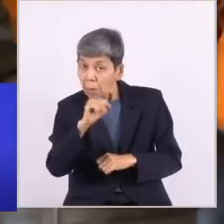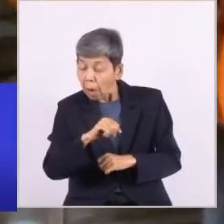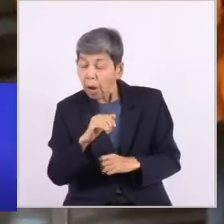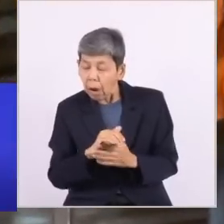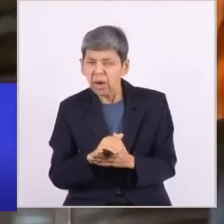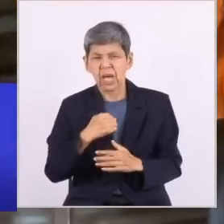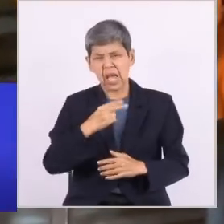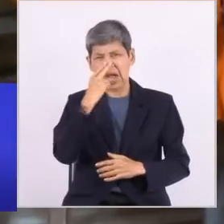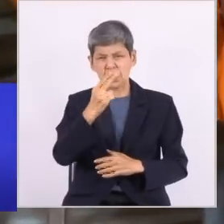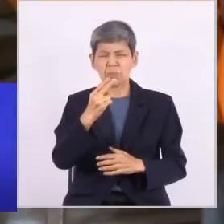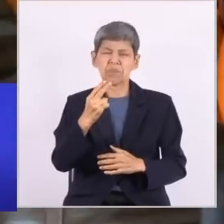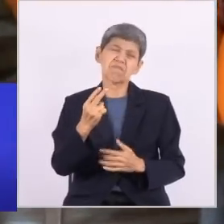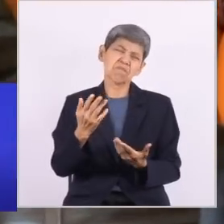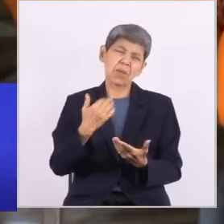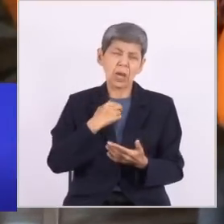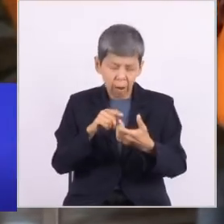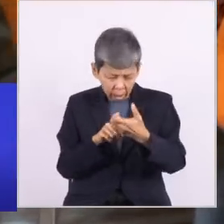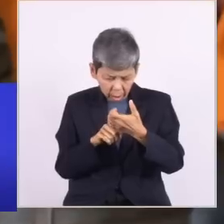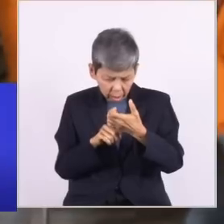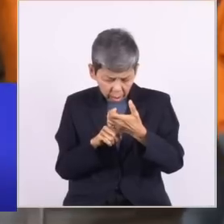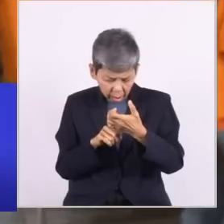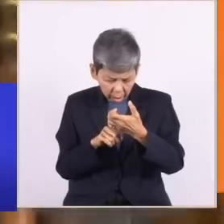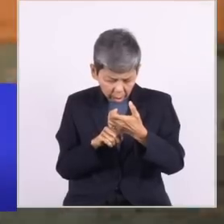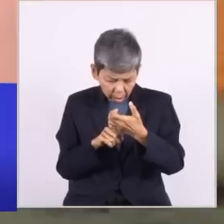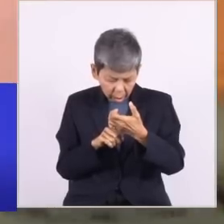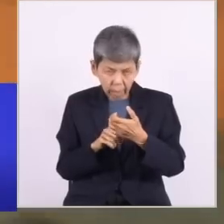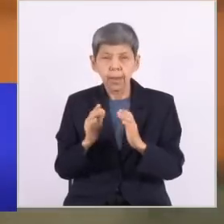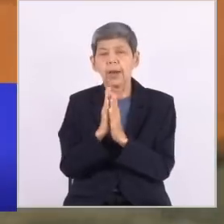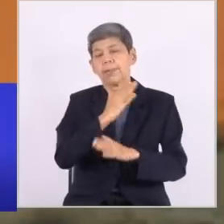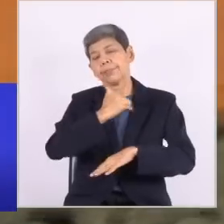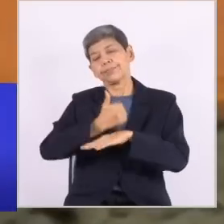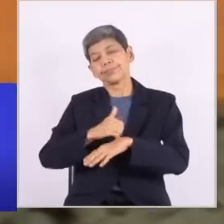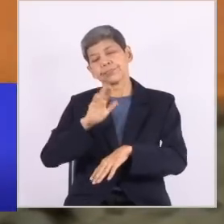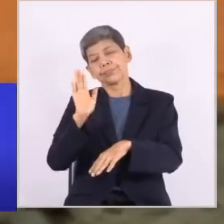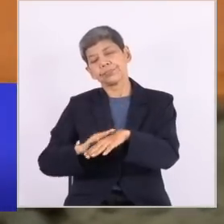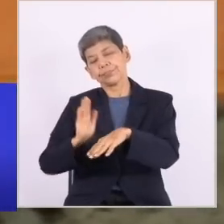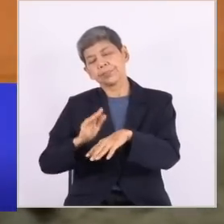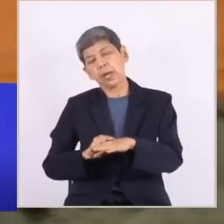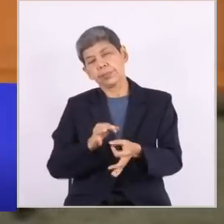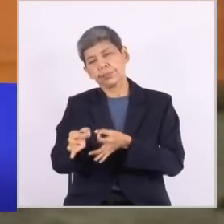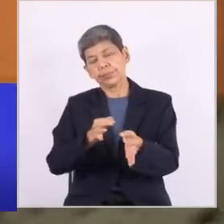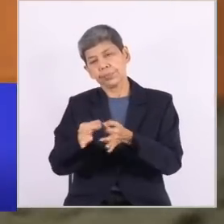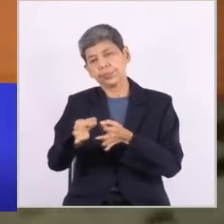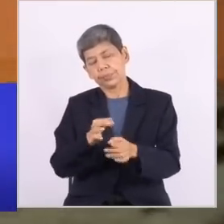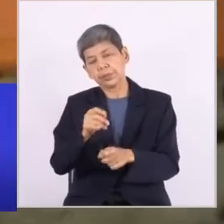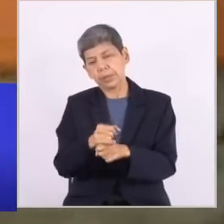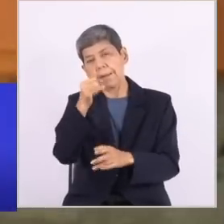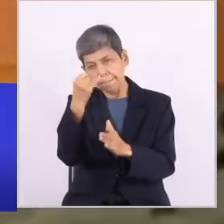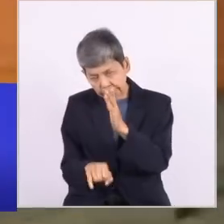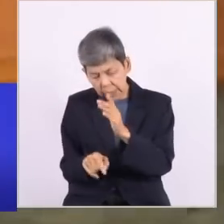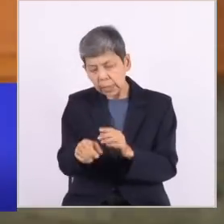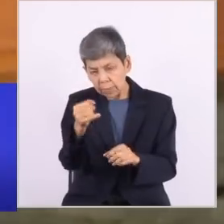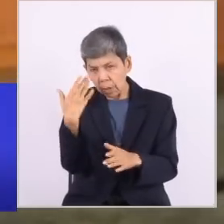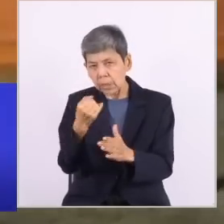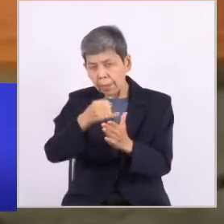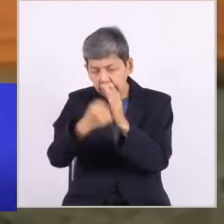ก็ภาพที่เห็นเนี่ยพอดูคลิปเสร็จปุ๊บน่ะเทศสั่งสอนค่ะแล้วก็พยายามอธิบายบอกว่ามีการลงโทษทางพระวินัยไปแล้ว